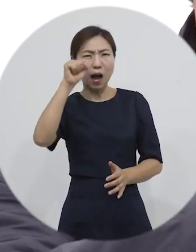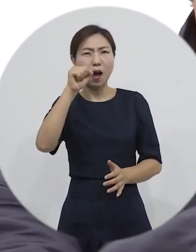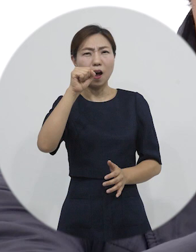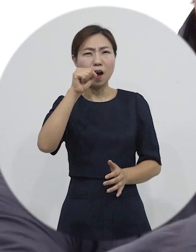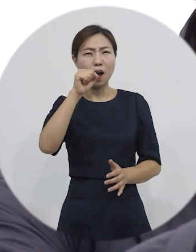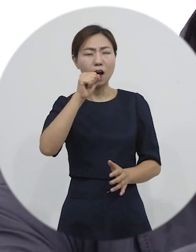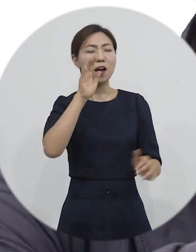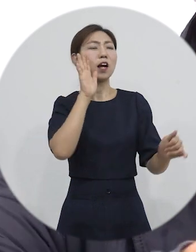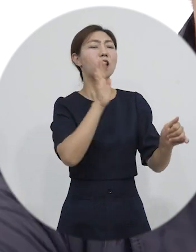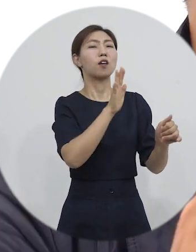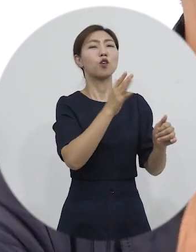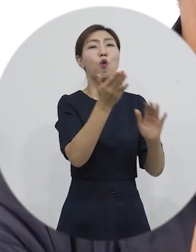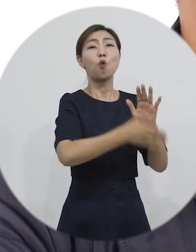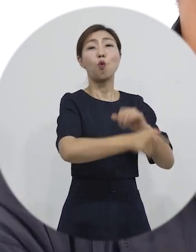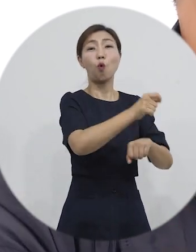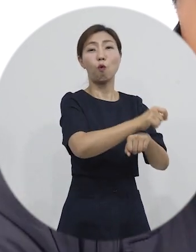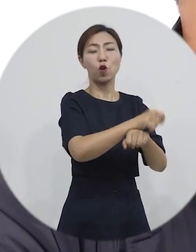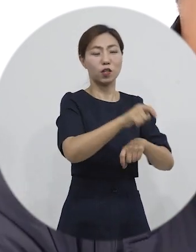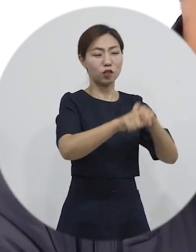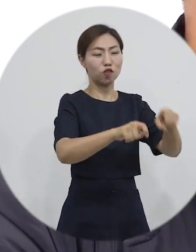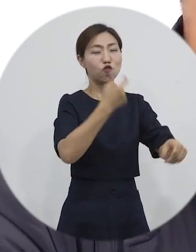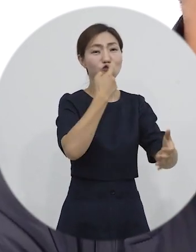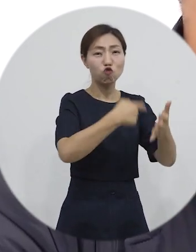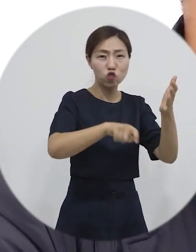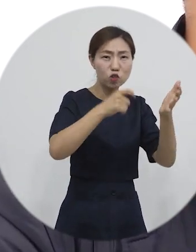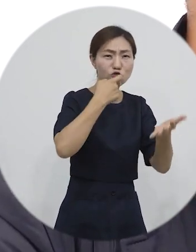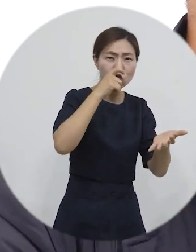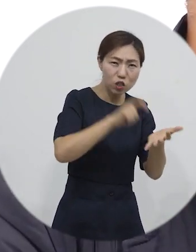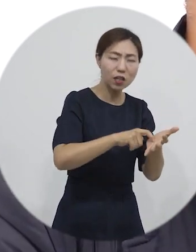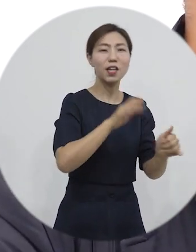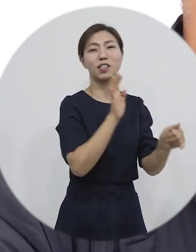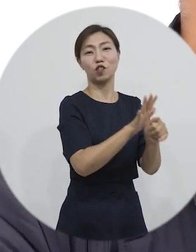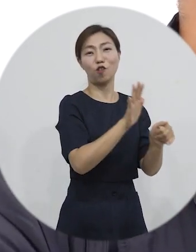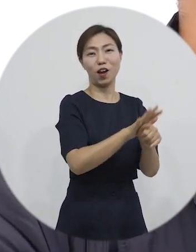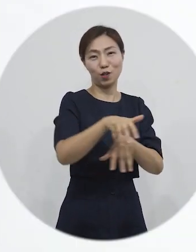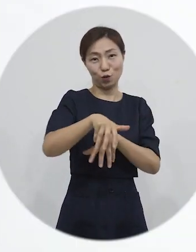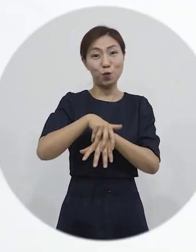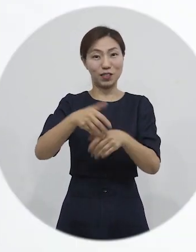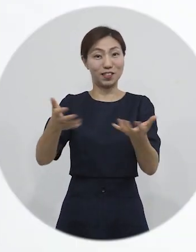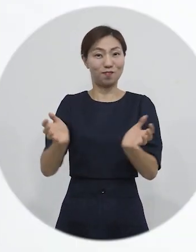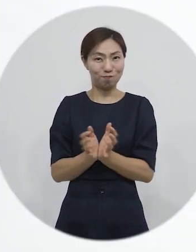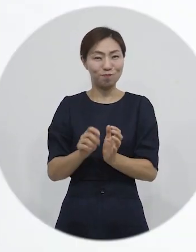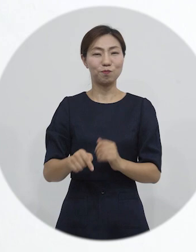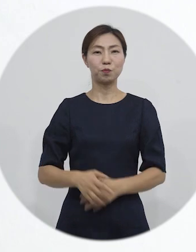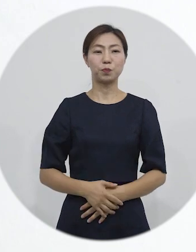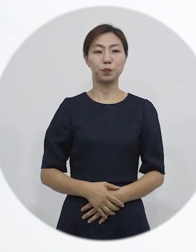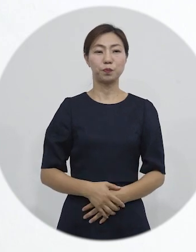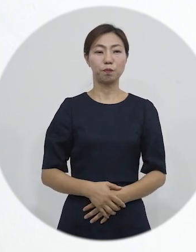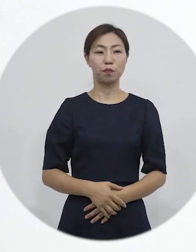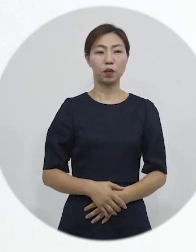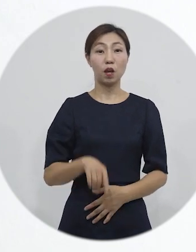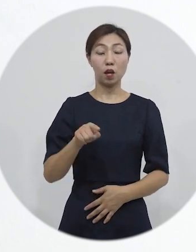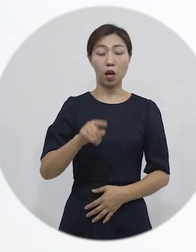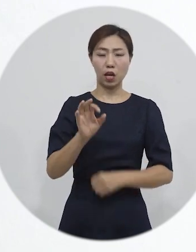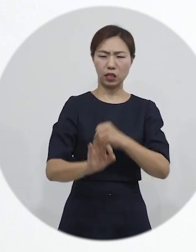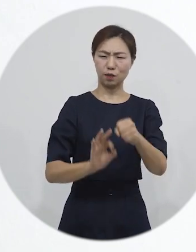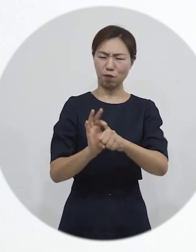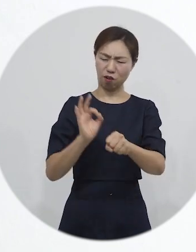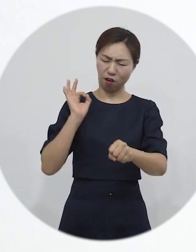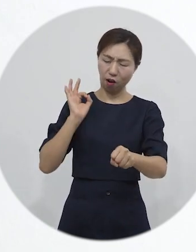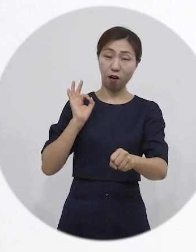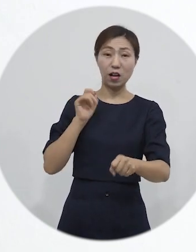정도로 지원해 줄 수 있는 그런 기구가 만들어진다라고 보면 되고요. 그리고 이 제도가 10년 정도 시행이